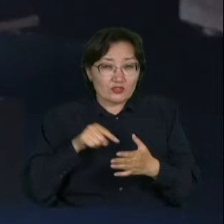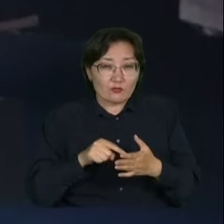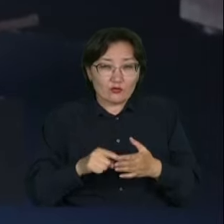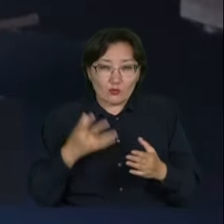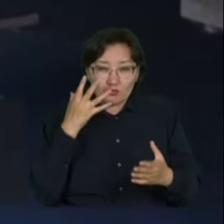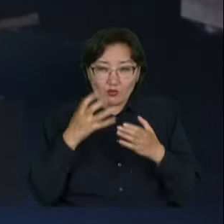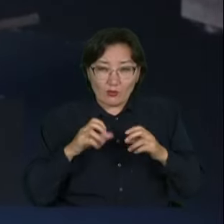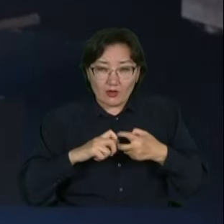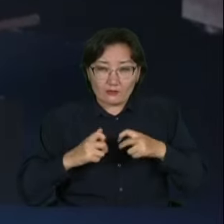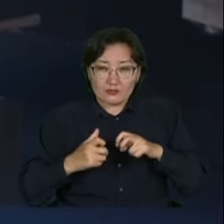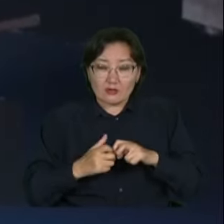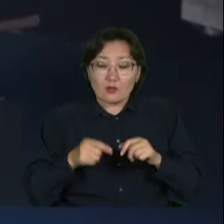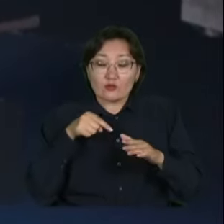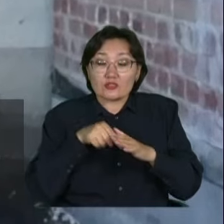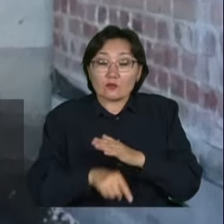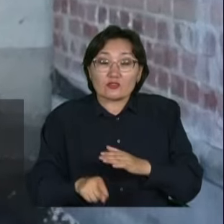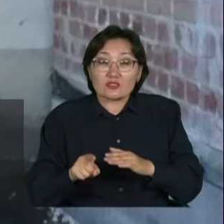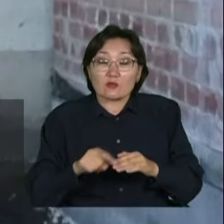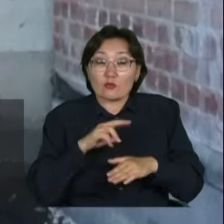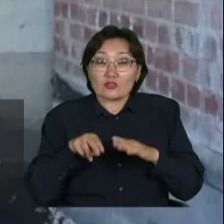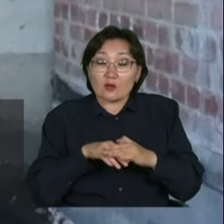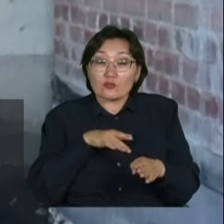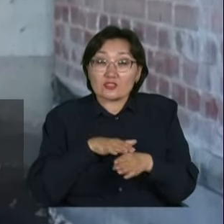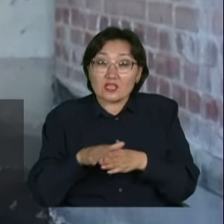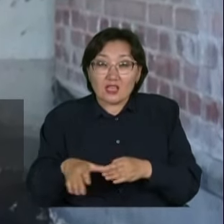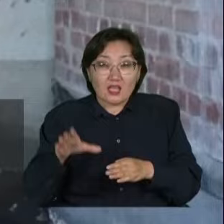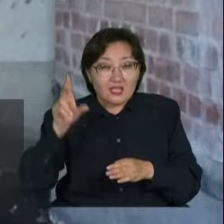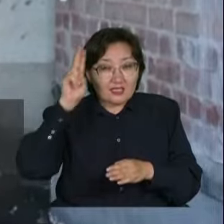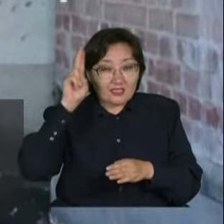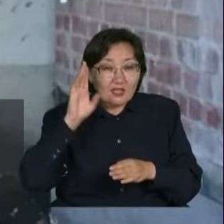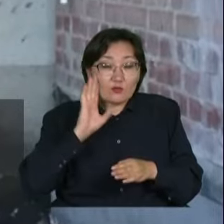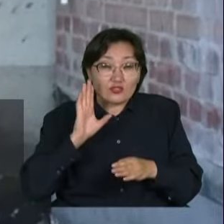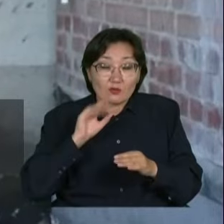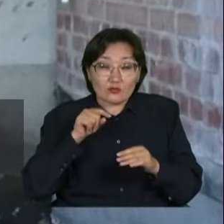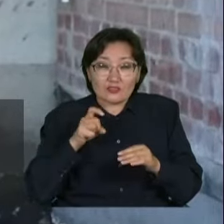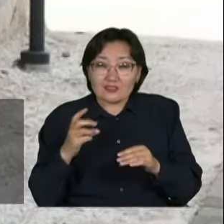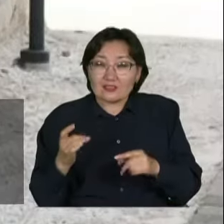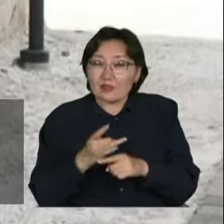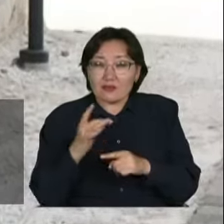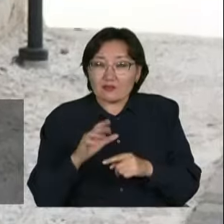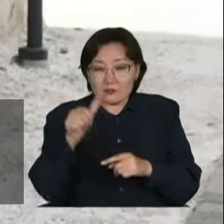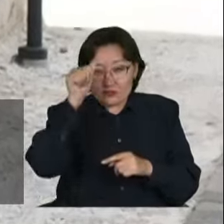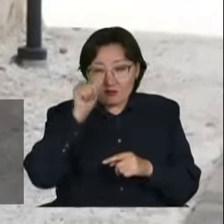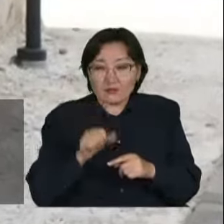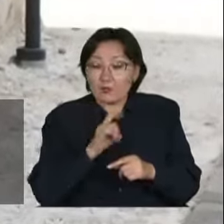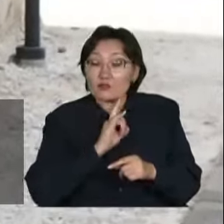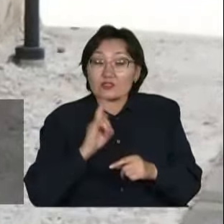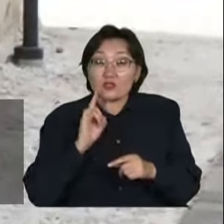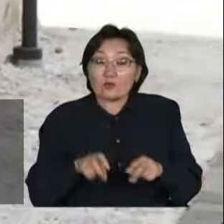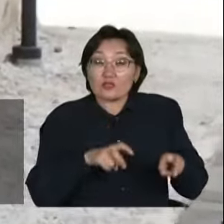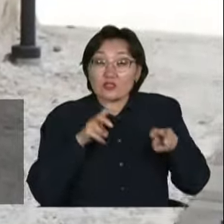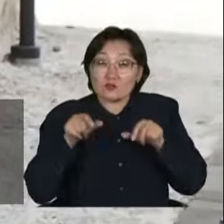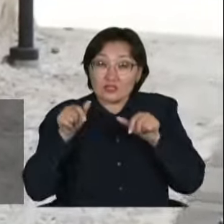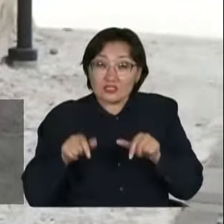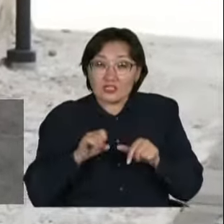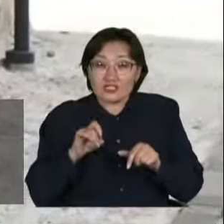серьезными проблемами. В одном из них и вовсе подвал заполнен канализационными стоками уже не первый месяц. Каргаш Адасбаева переехала сюда